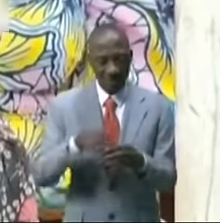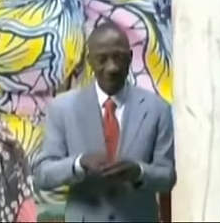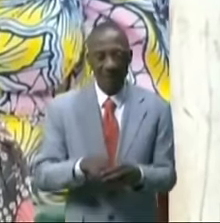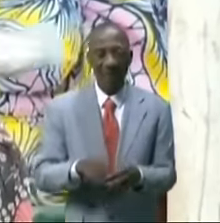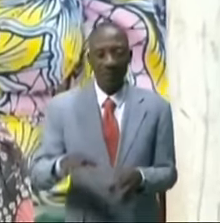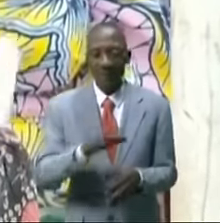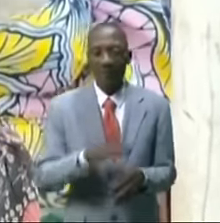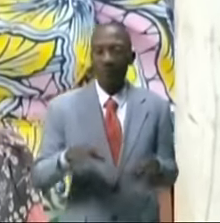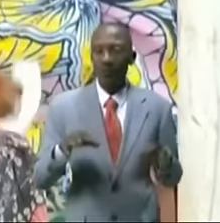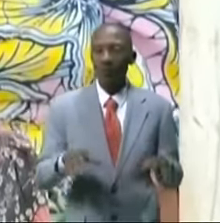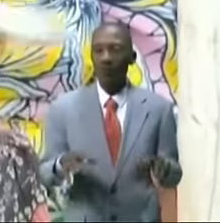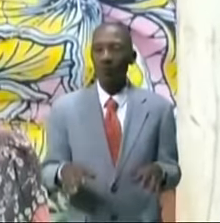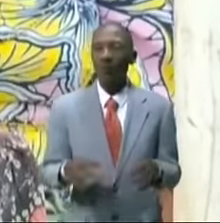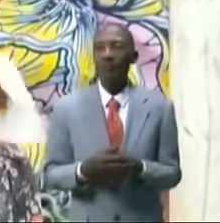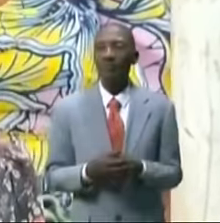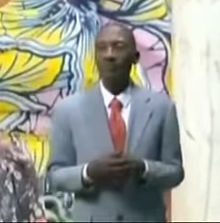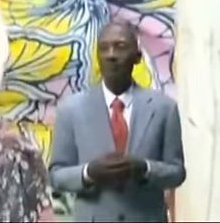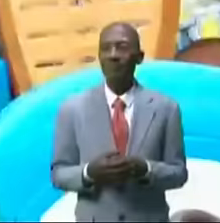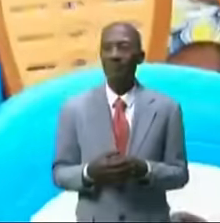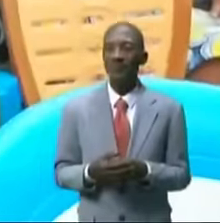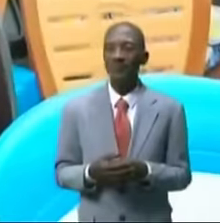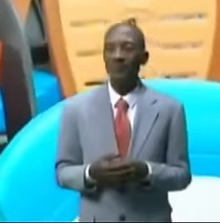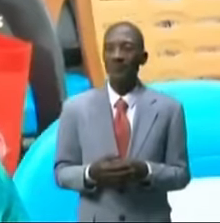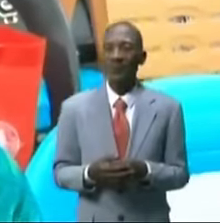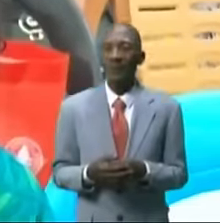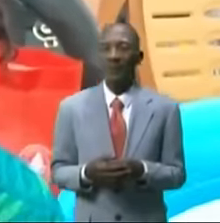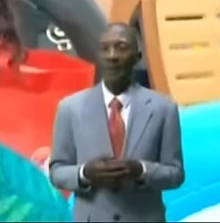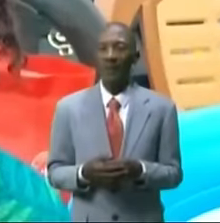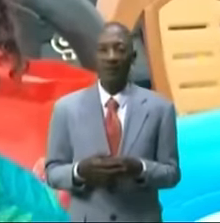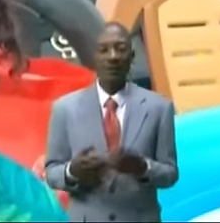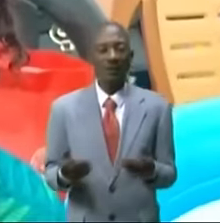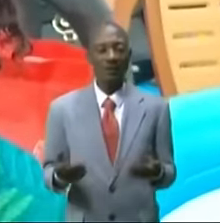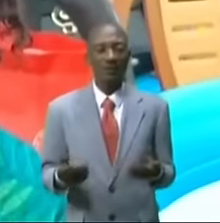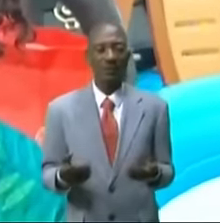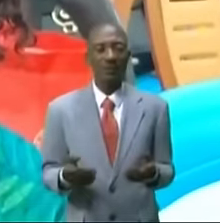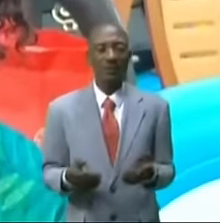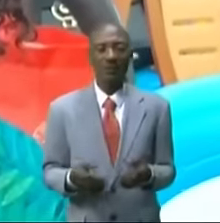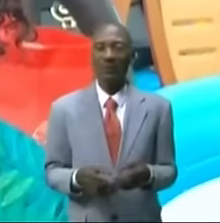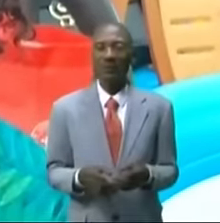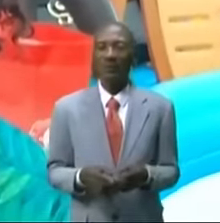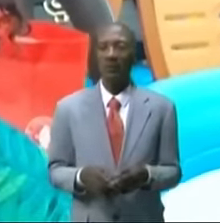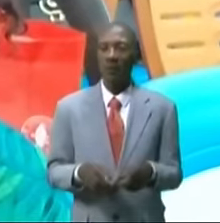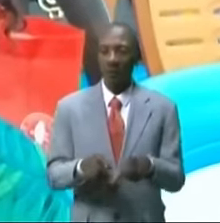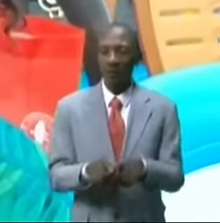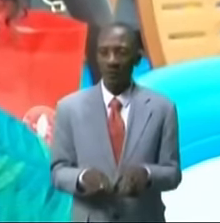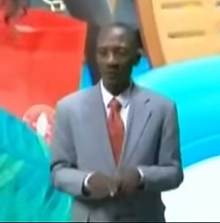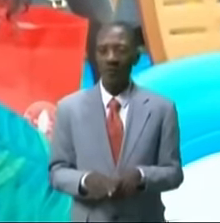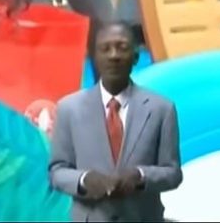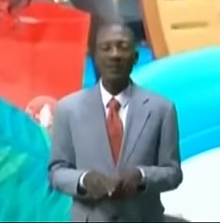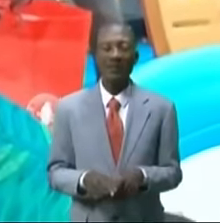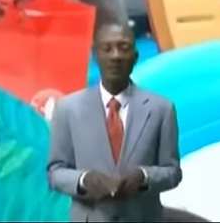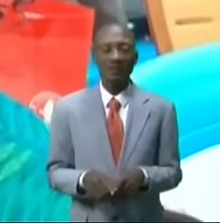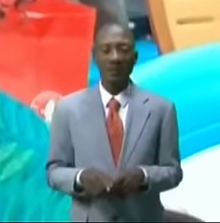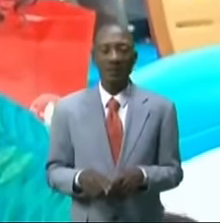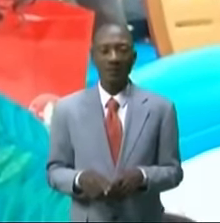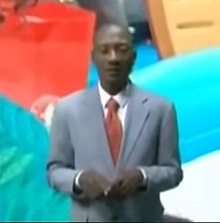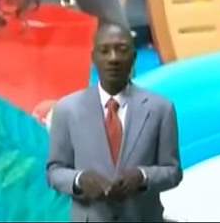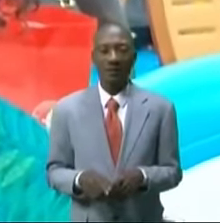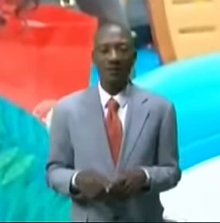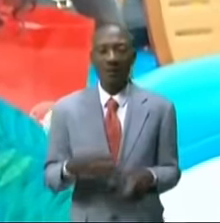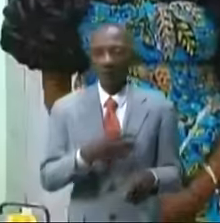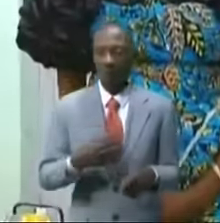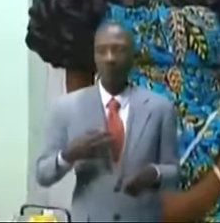transformation, de créer des usines. Et cela va créer aussi des emplois, ça va diminuer le taux